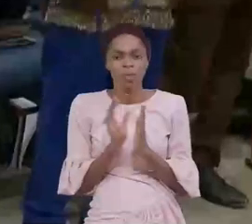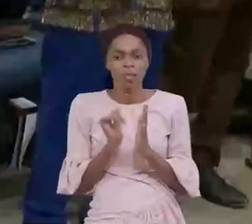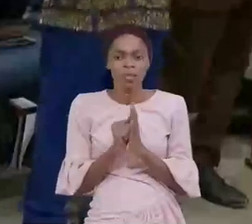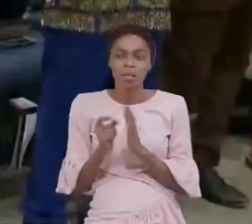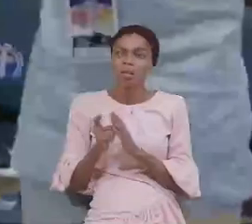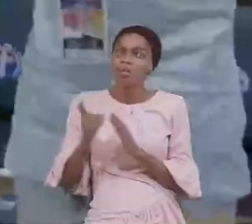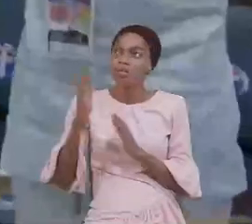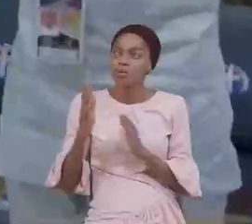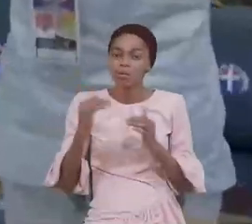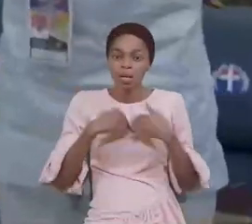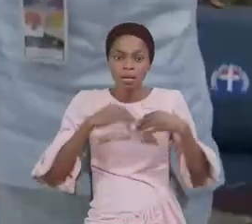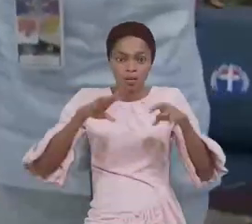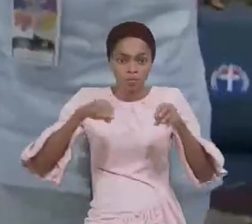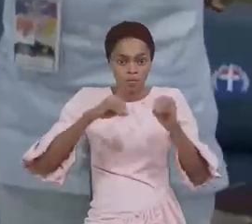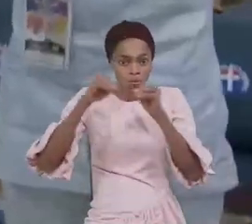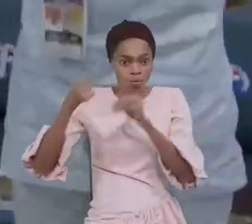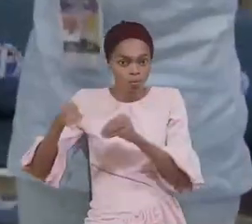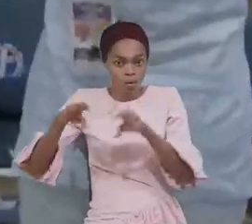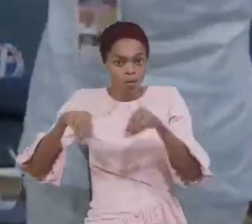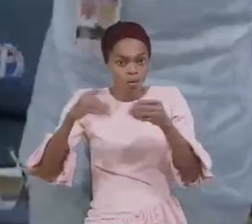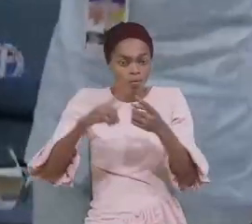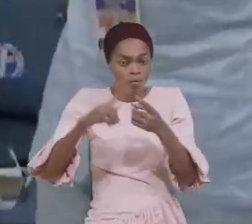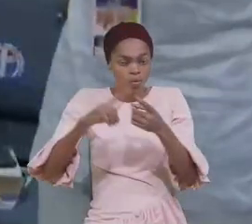L'œuvre qu'il a remise dans votre main.